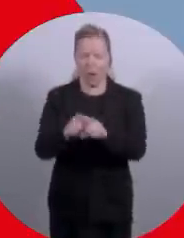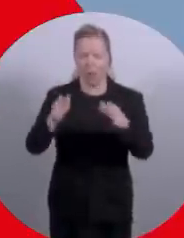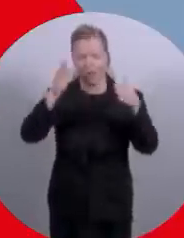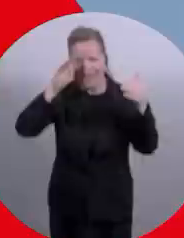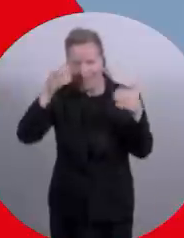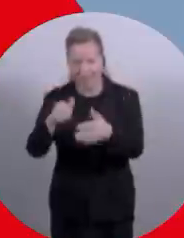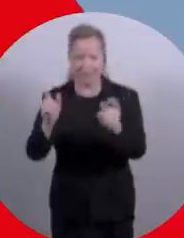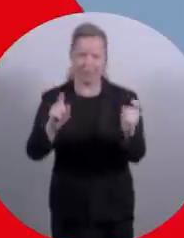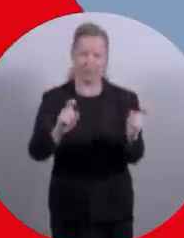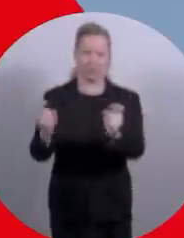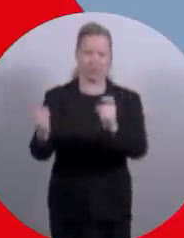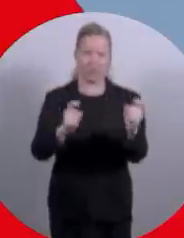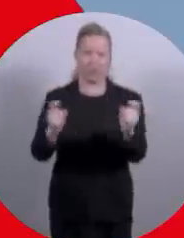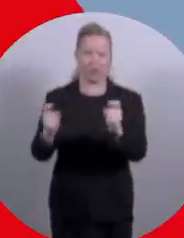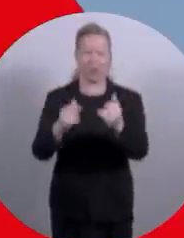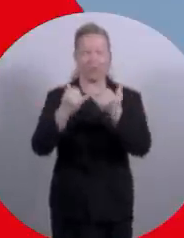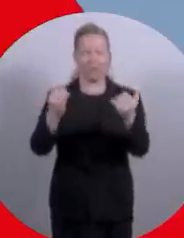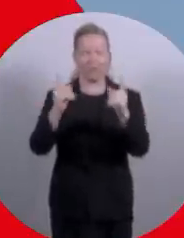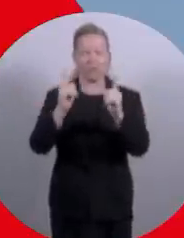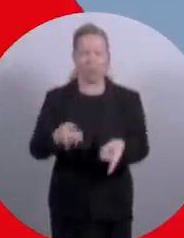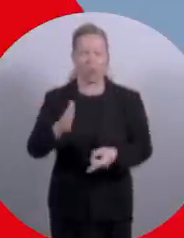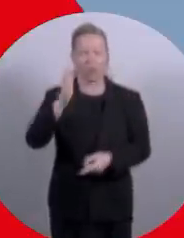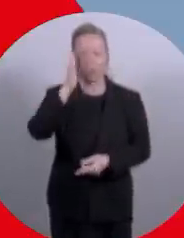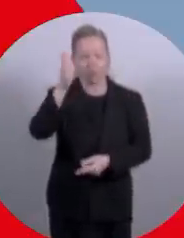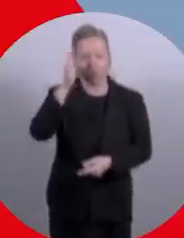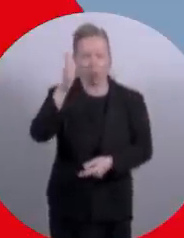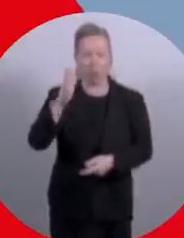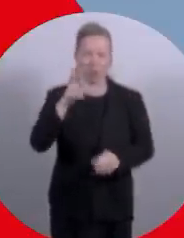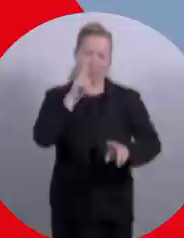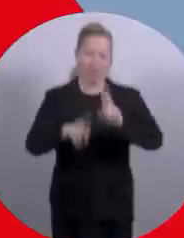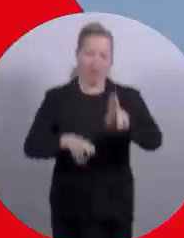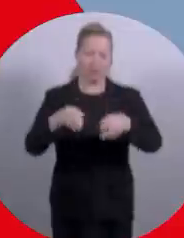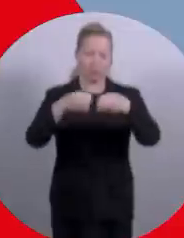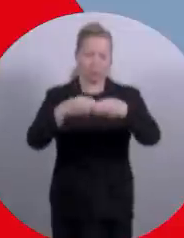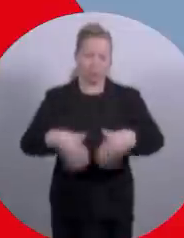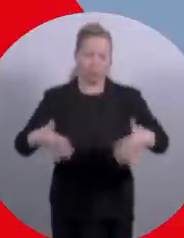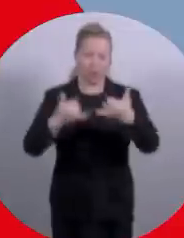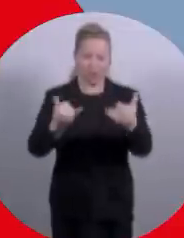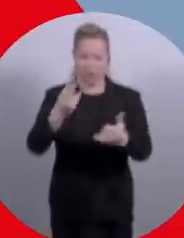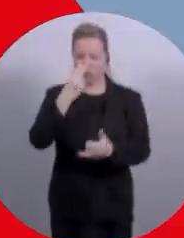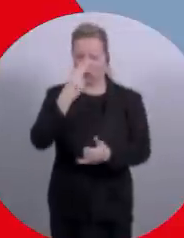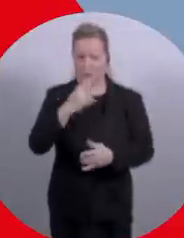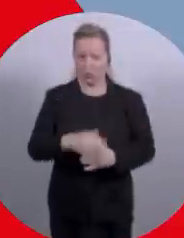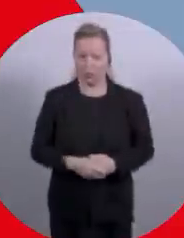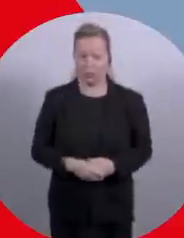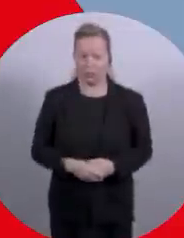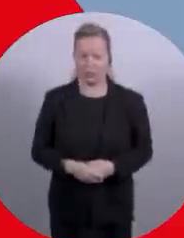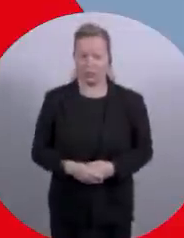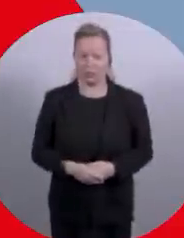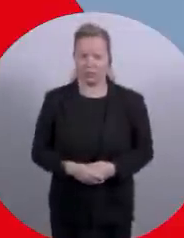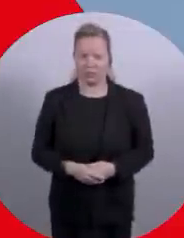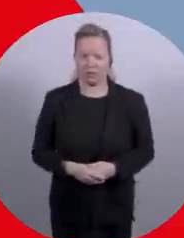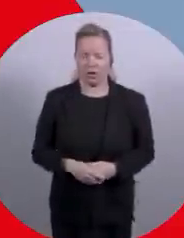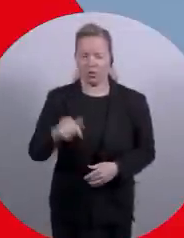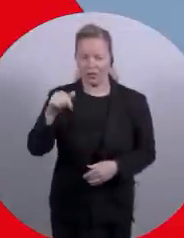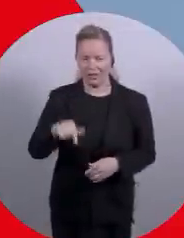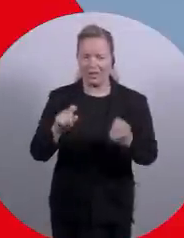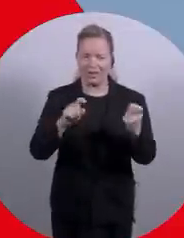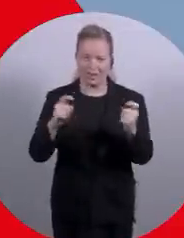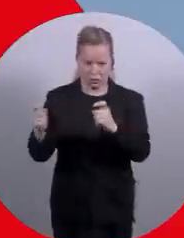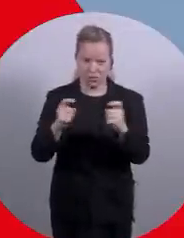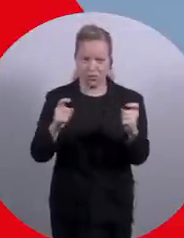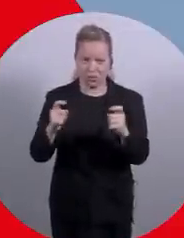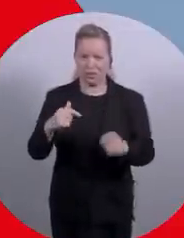wie soll denn zukünftig auch die pflegestruktur ausschauen bei dieser Diskussion bin ich schon auf eines